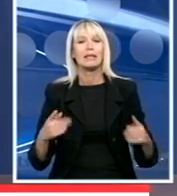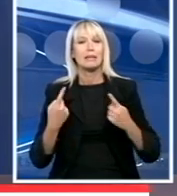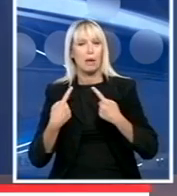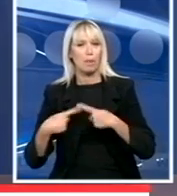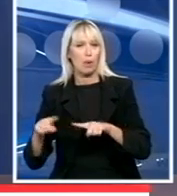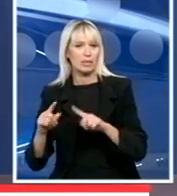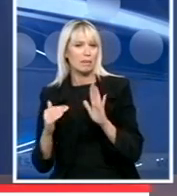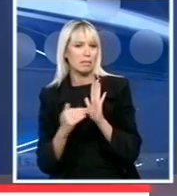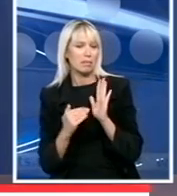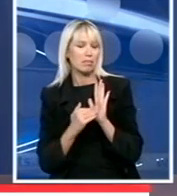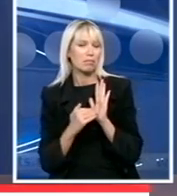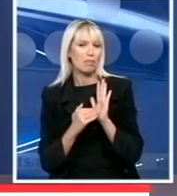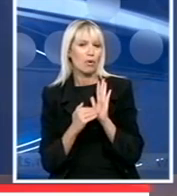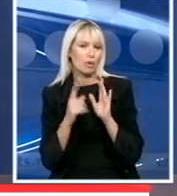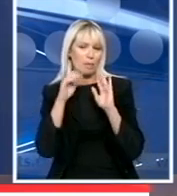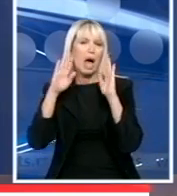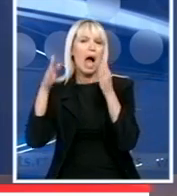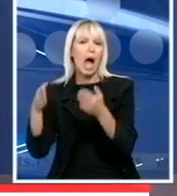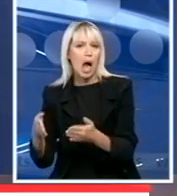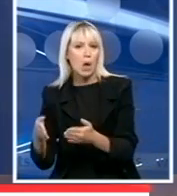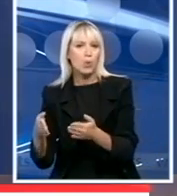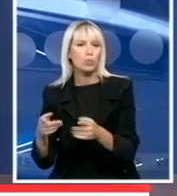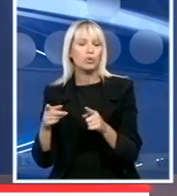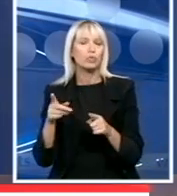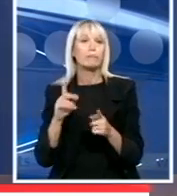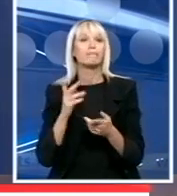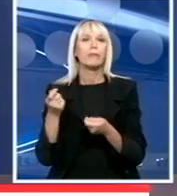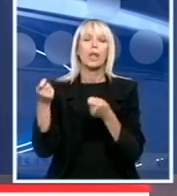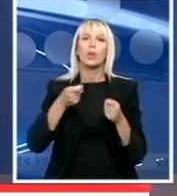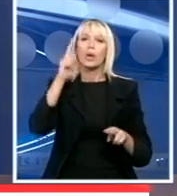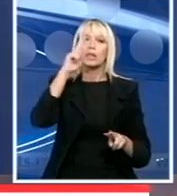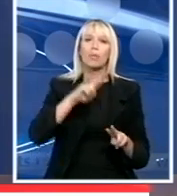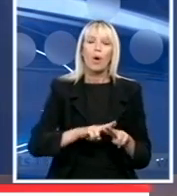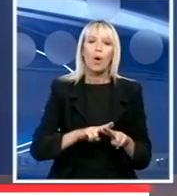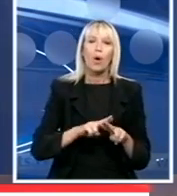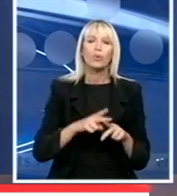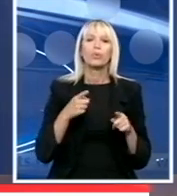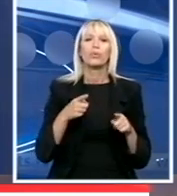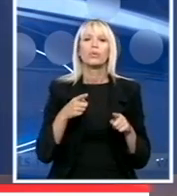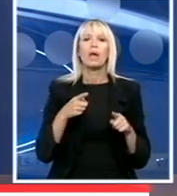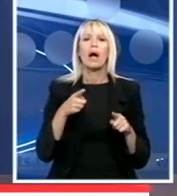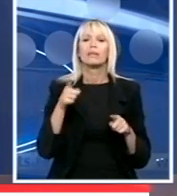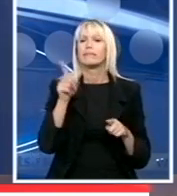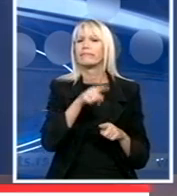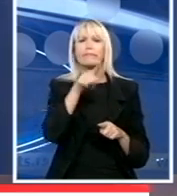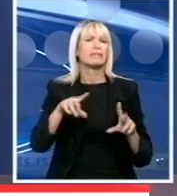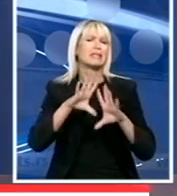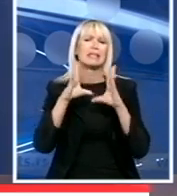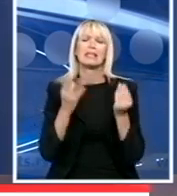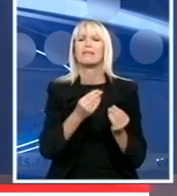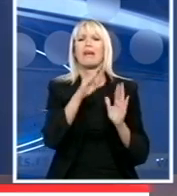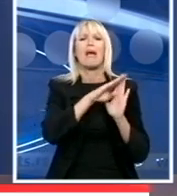posebnim potrebama, posebno autizmom, donete odluka da se relaksira sve što je u vezi sa